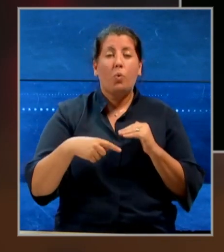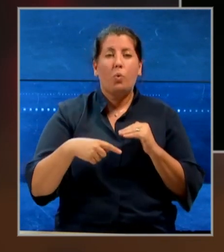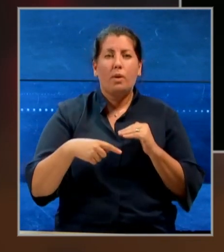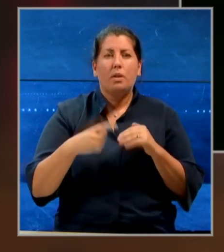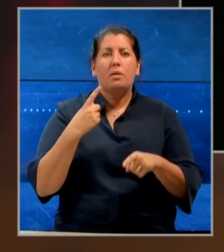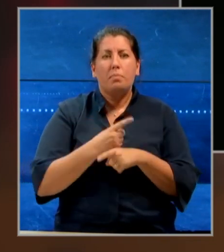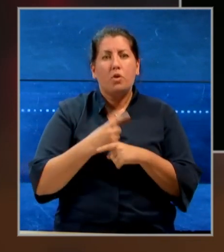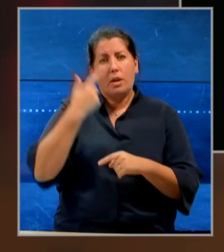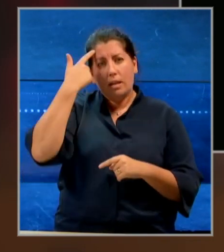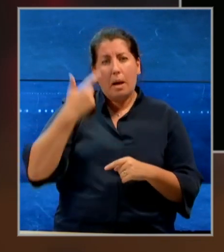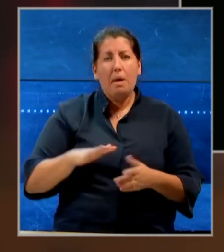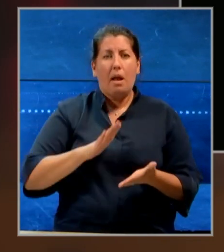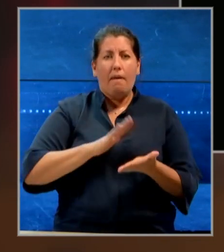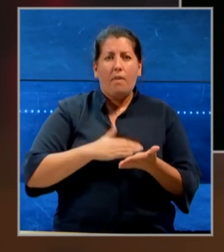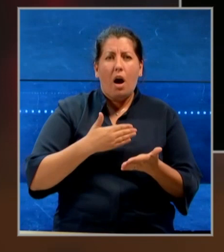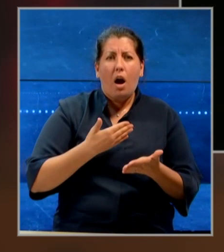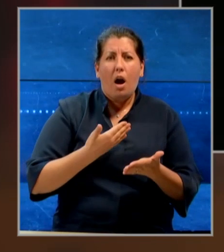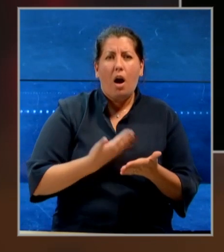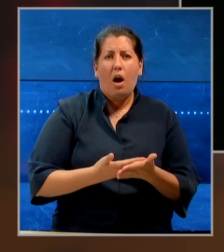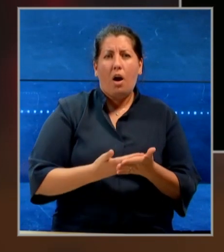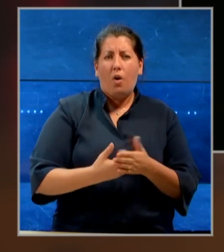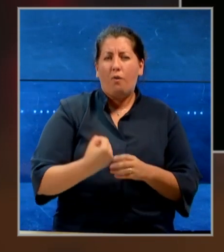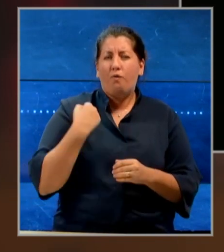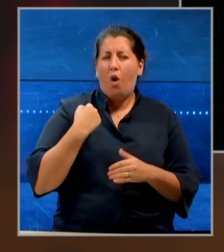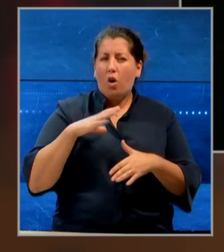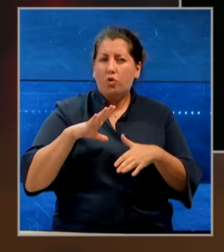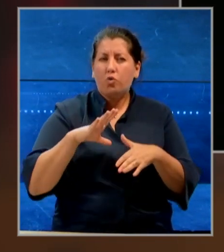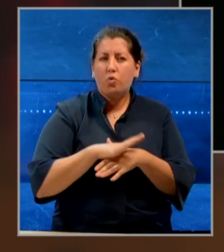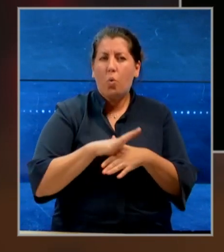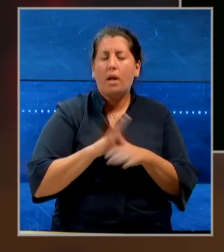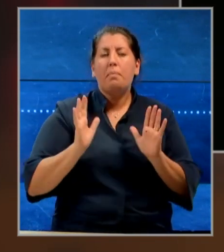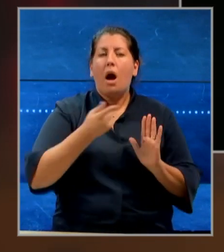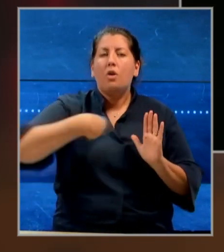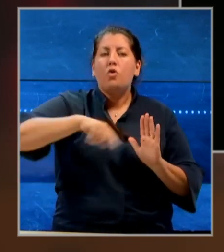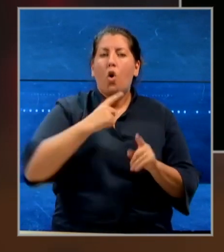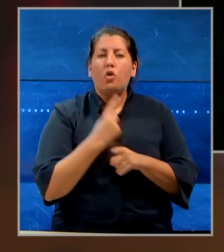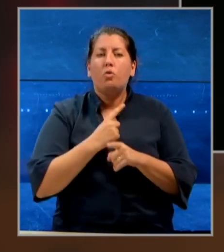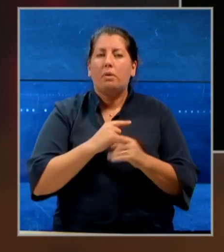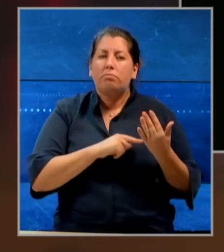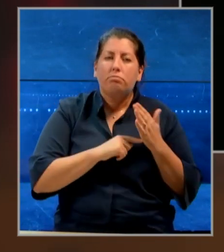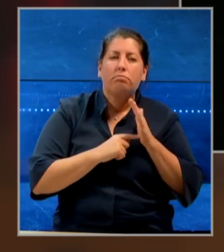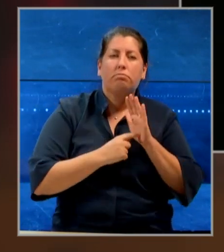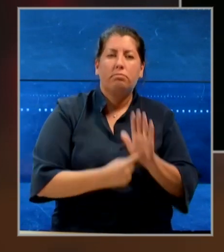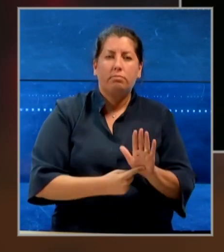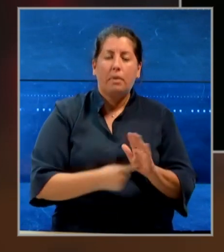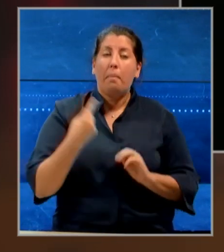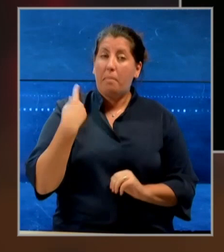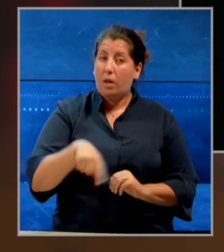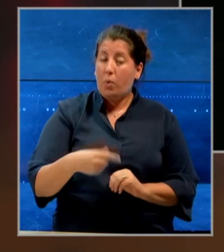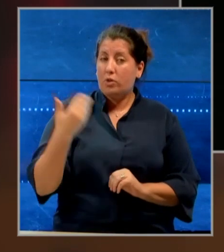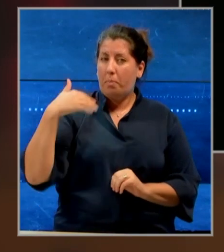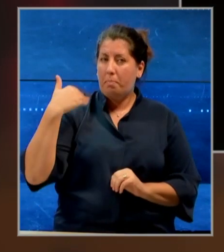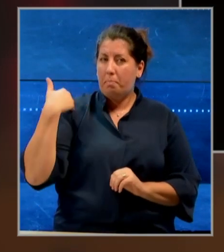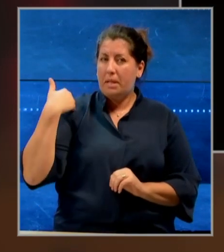di avere dei valori, di avere forza di questo gruppo, di questa squadra, però dobbiamo dimostrarlo. Quindi ecco, è per questo che prima ho detto, non